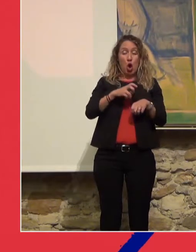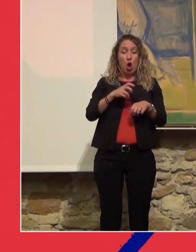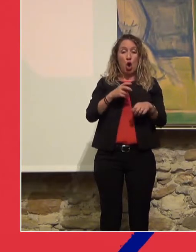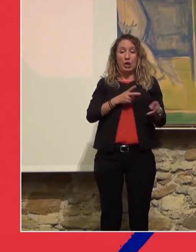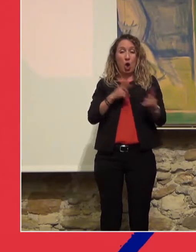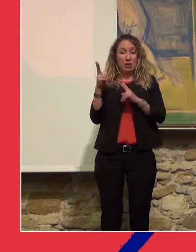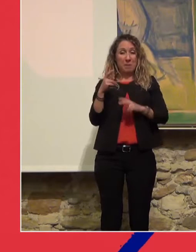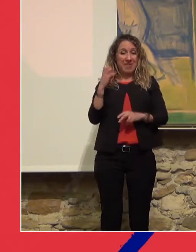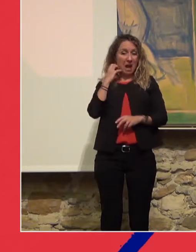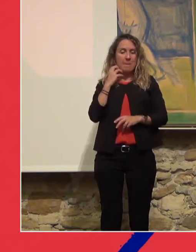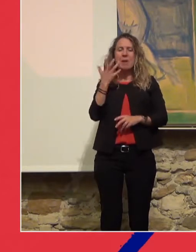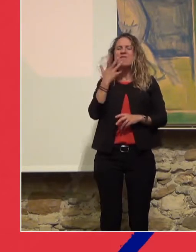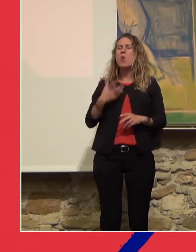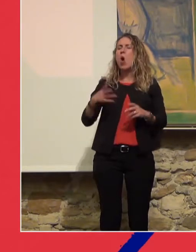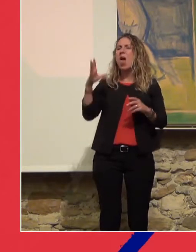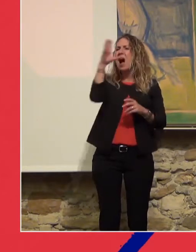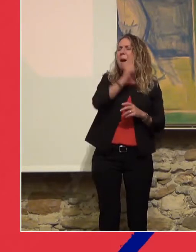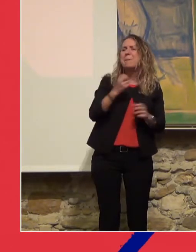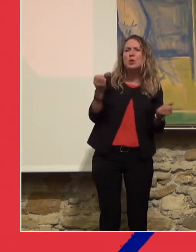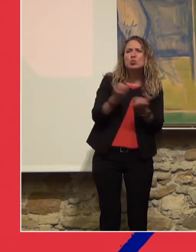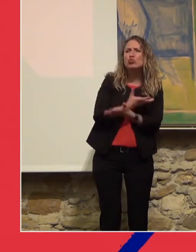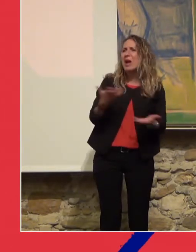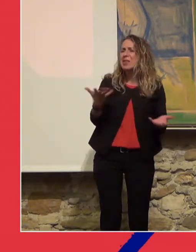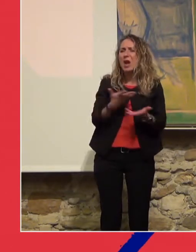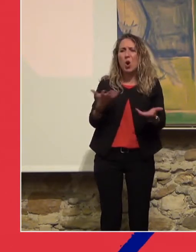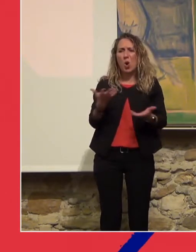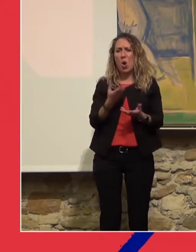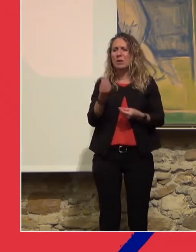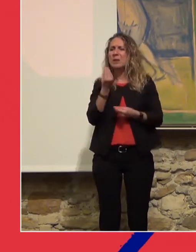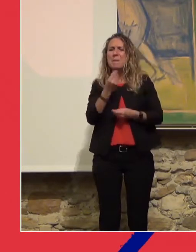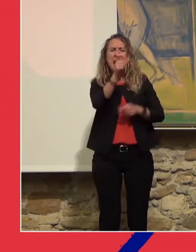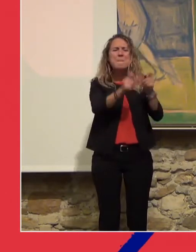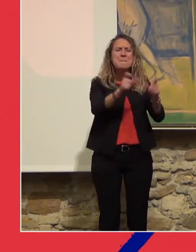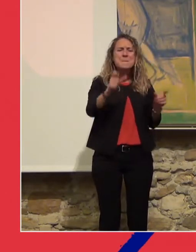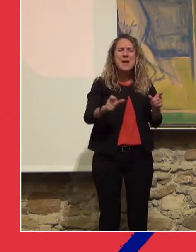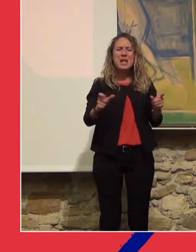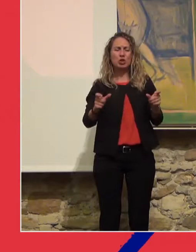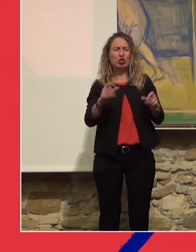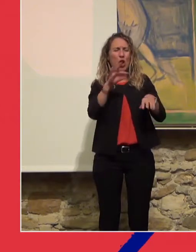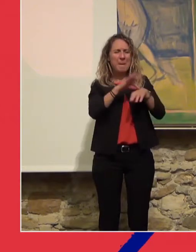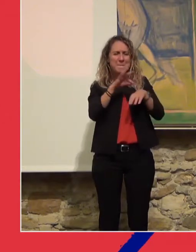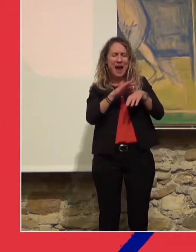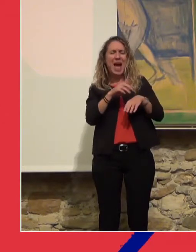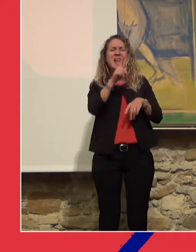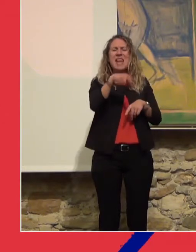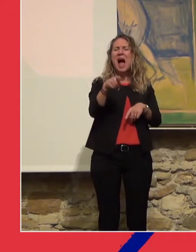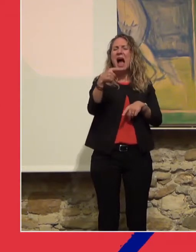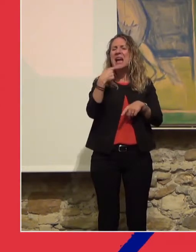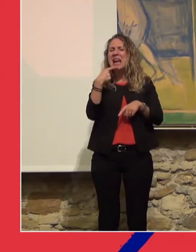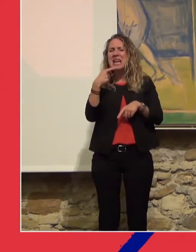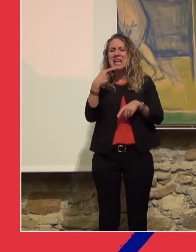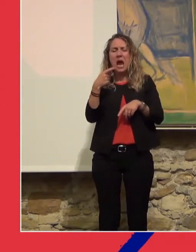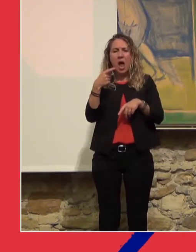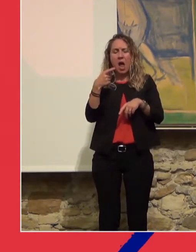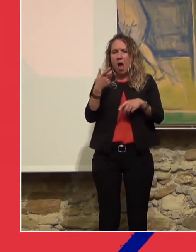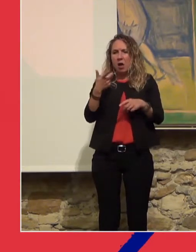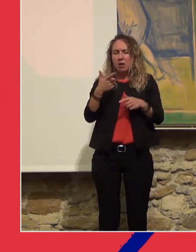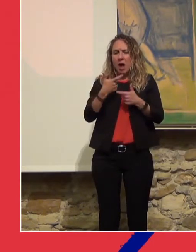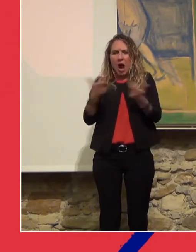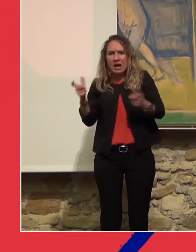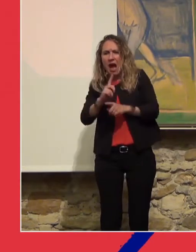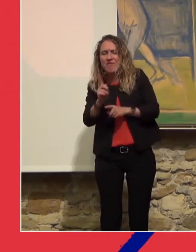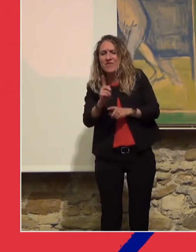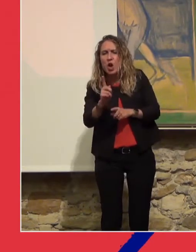Covid, anche quelli non critici, anche quelli a bassa intensità di cura, alcuni andassero incontro a